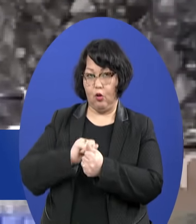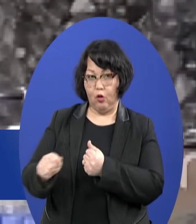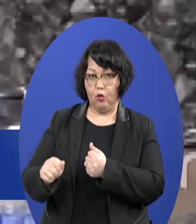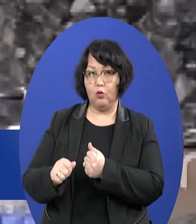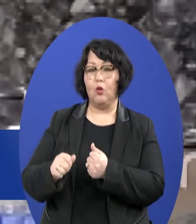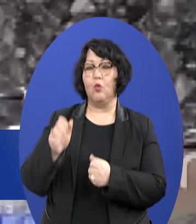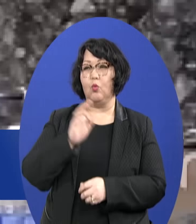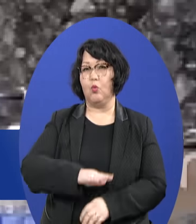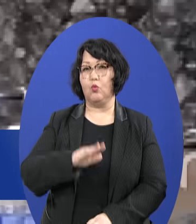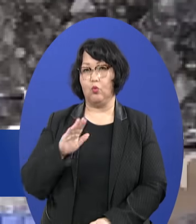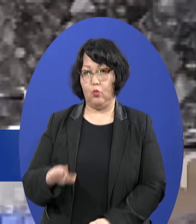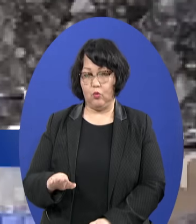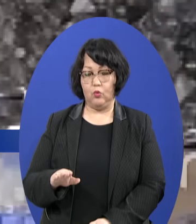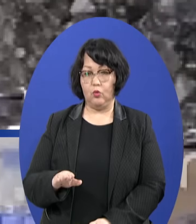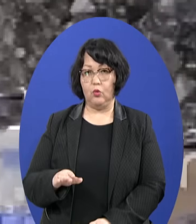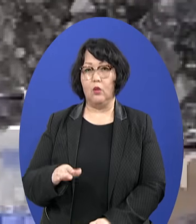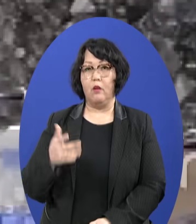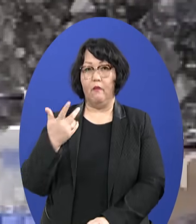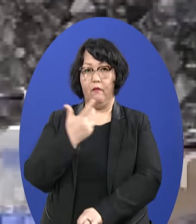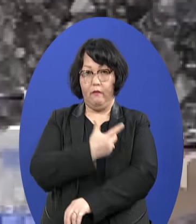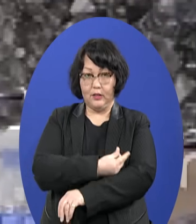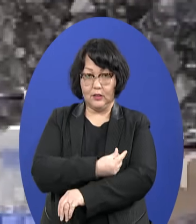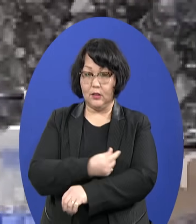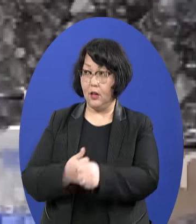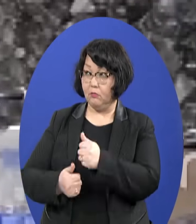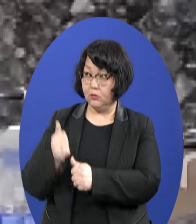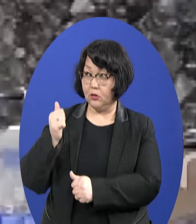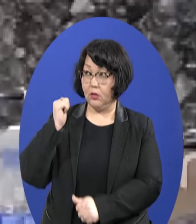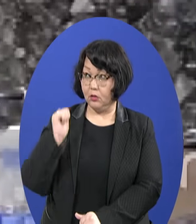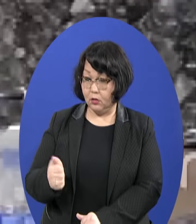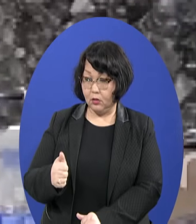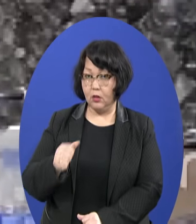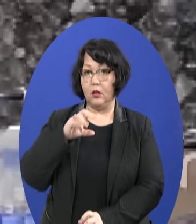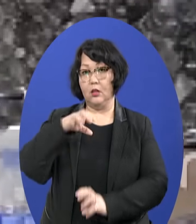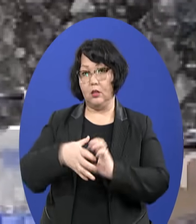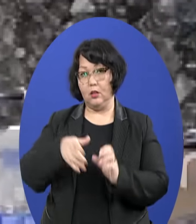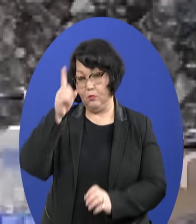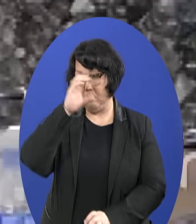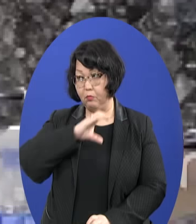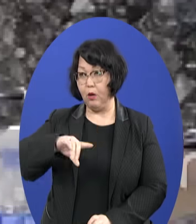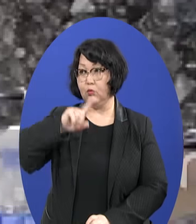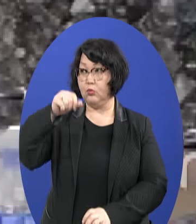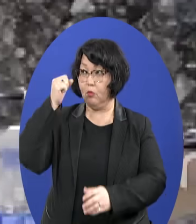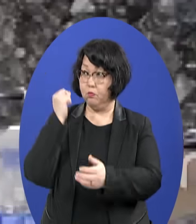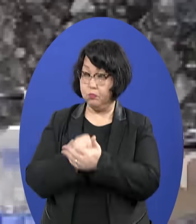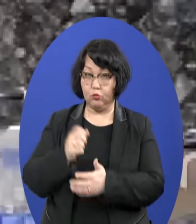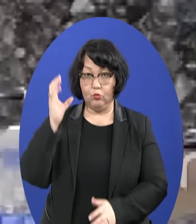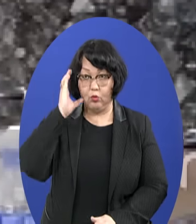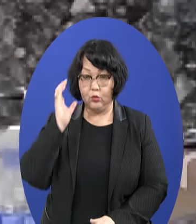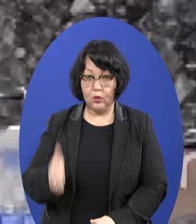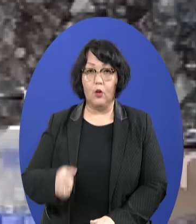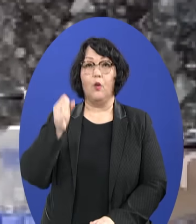энэ хүүхдэд энэ туршилт батлагдаад дэлхийн эрүүл мэндийн байгууллага хийж болно гэх зөвшөөрөл олгох юм бол бид